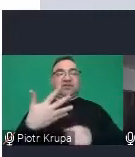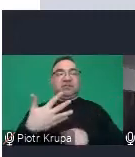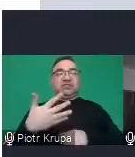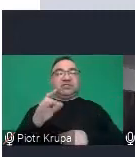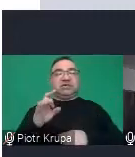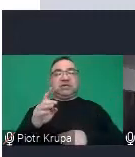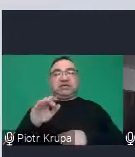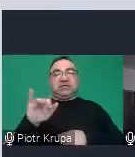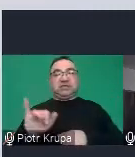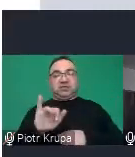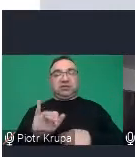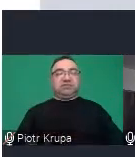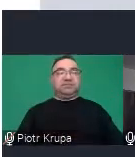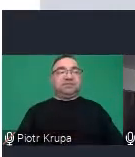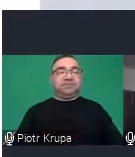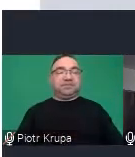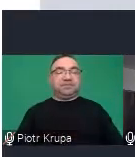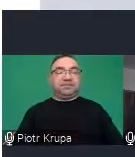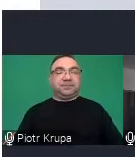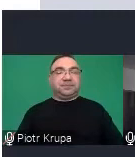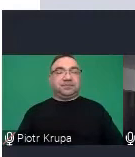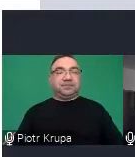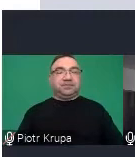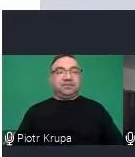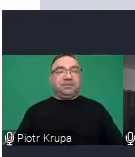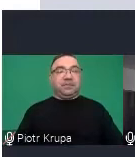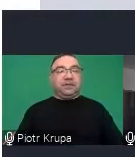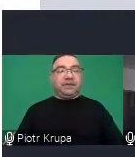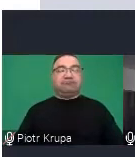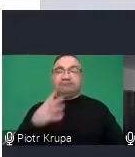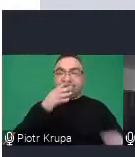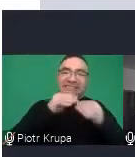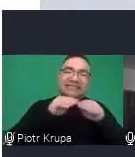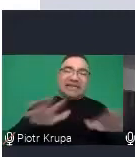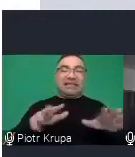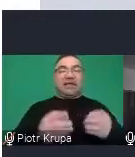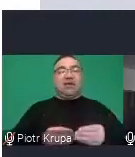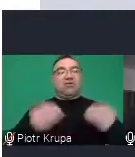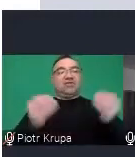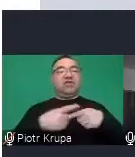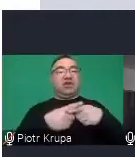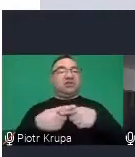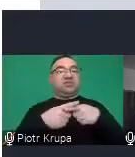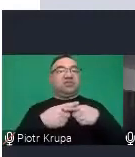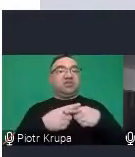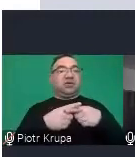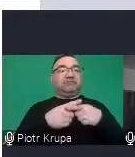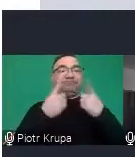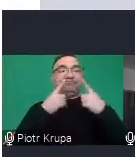tysięcy gigajouli. Drodzy Państwo, określając strategię rozwoju naszej spółki, skupiliśmy